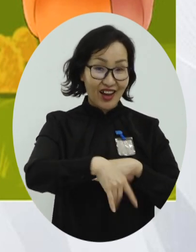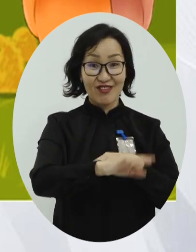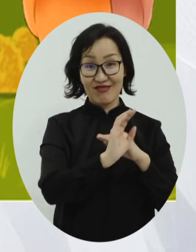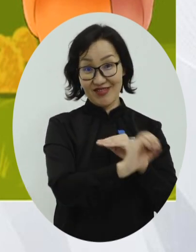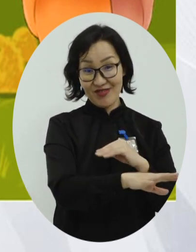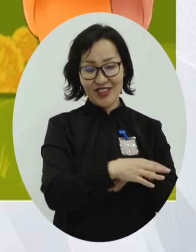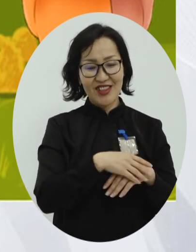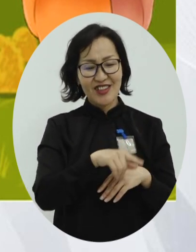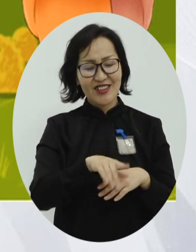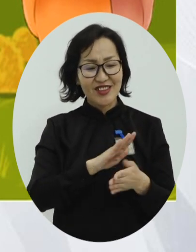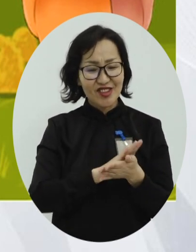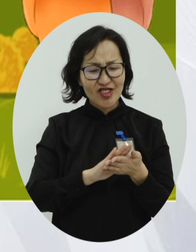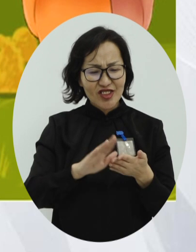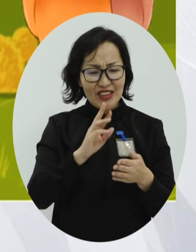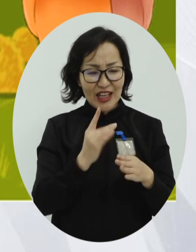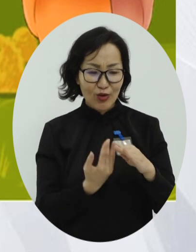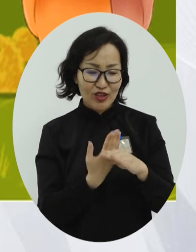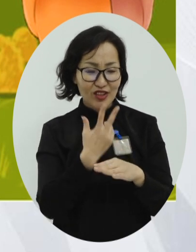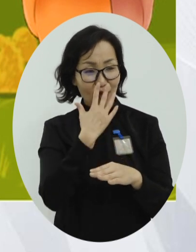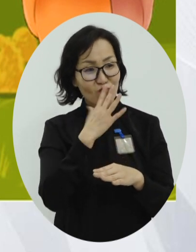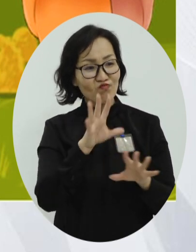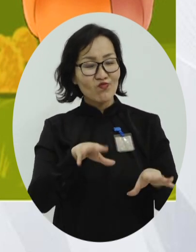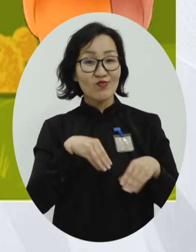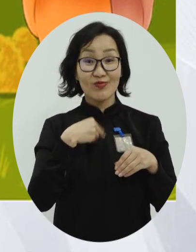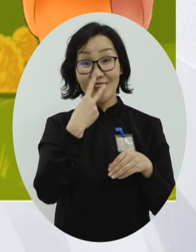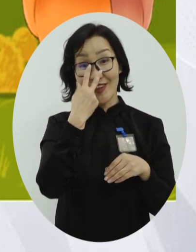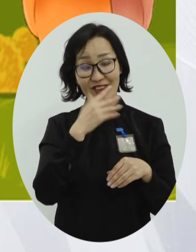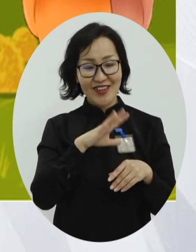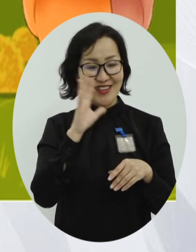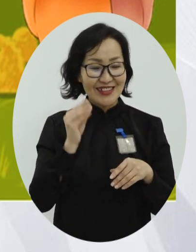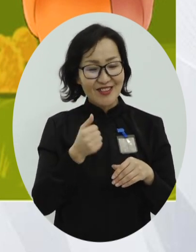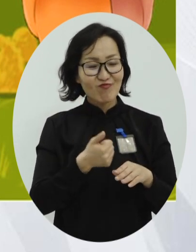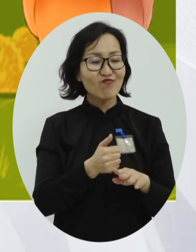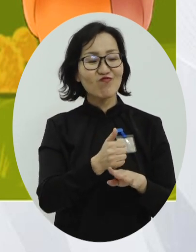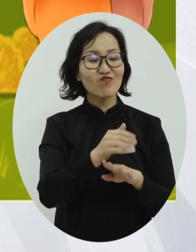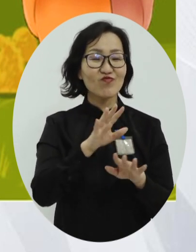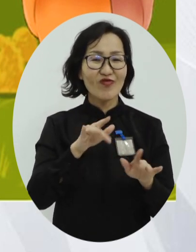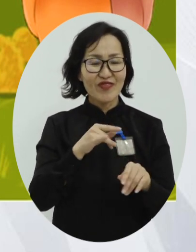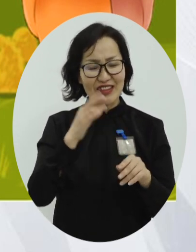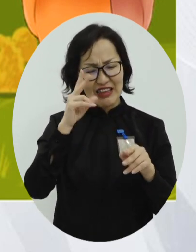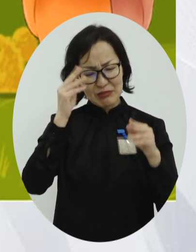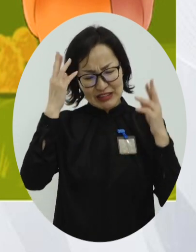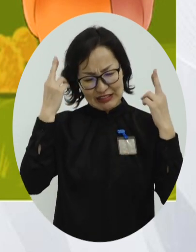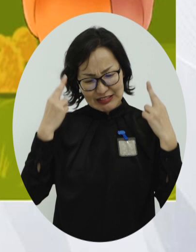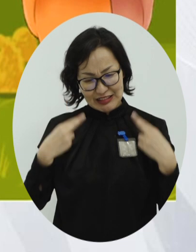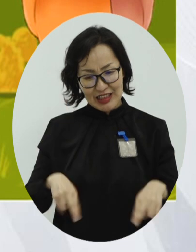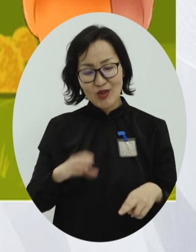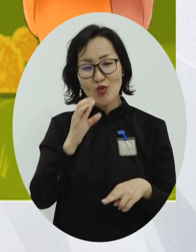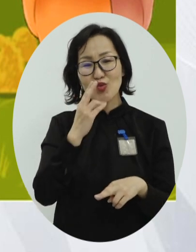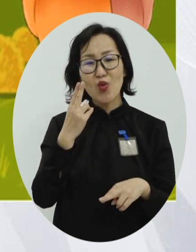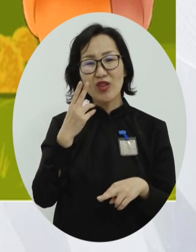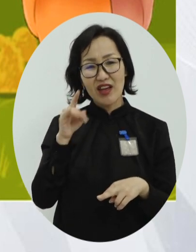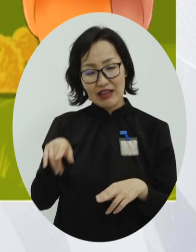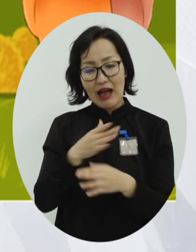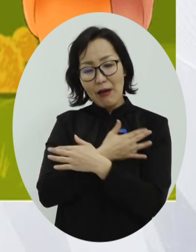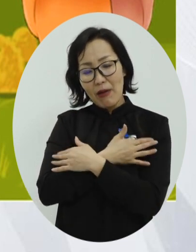тонгочж өссөн хөх ишиг шинхэн яргуун сэнгэнсэн үнэрт автан ийш тийш шарайлгасаар эцэж ядраад